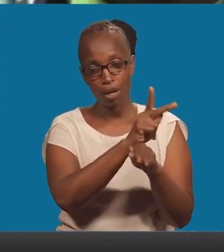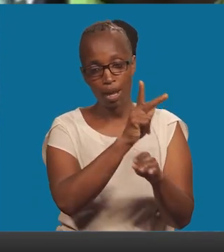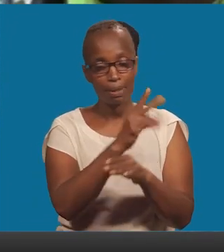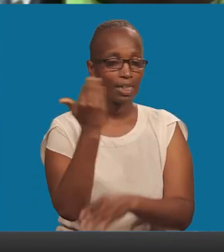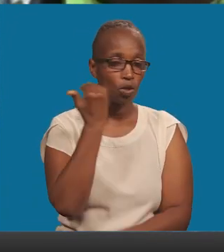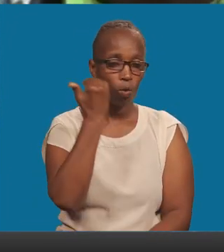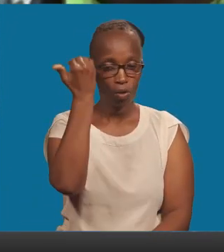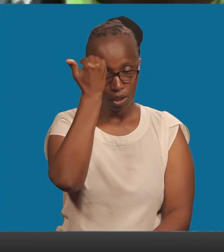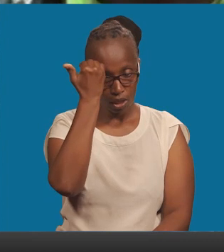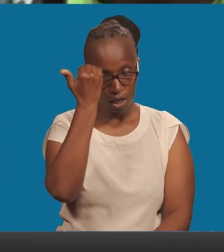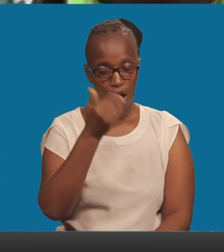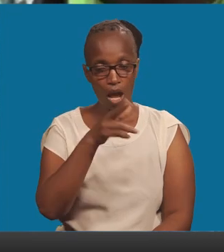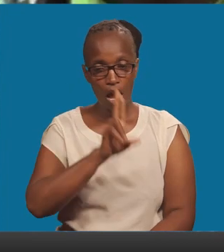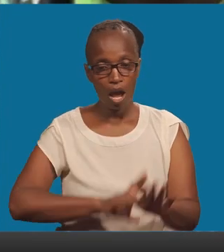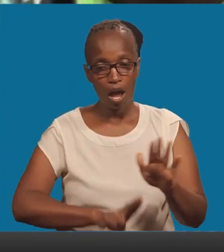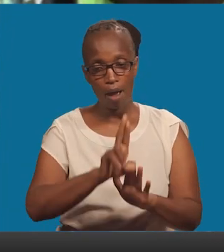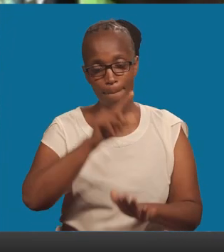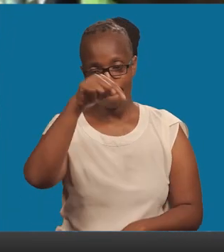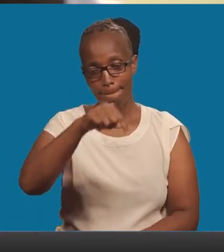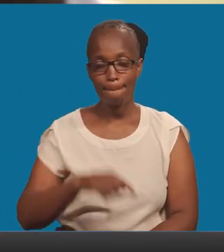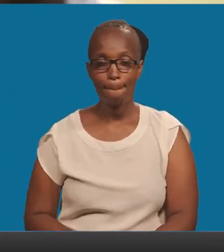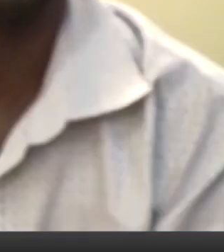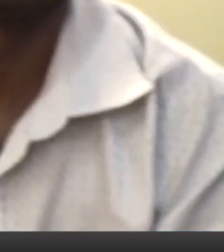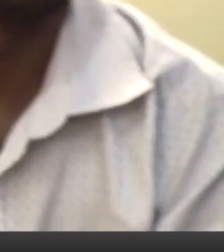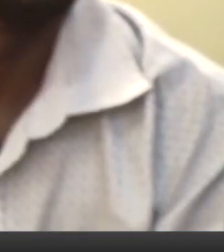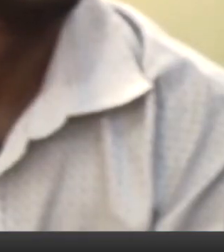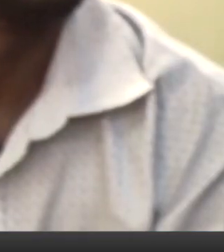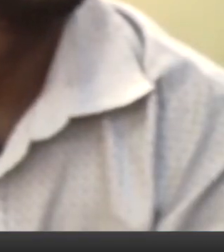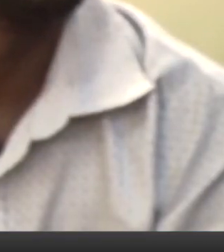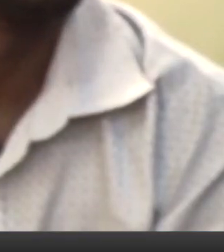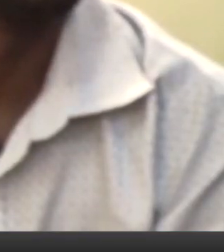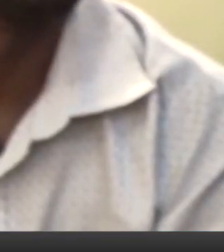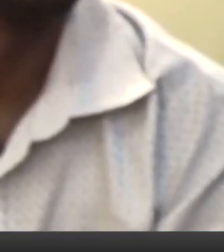kuzuiliwa kotini vile wanavyomzuia kwa sasa. Magdalene Munyambo, Undugu TV.